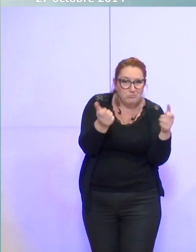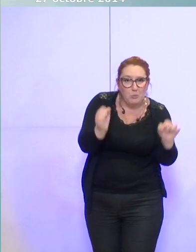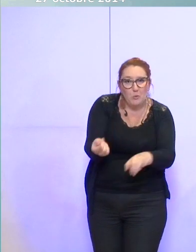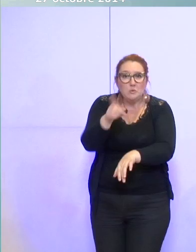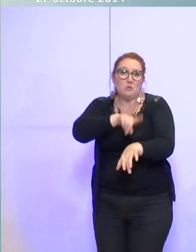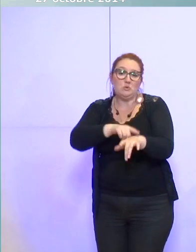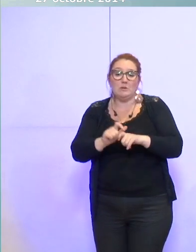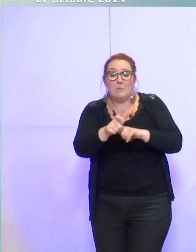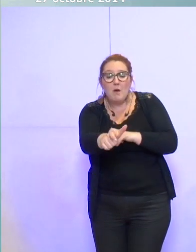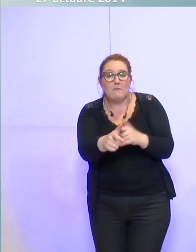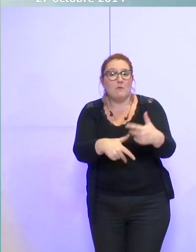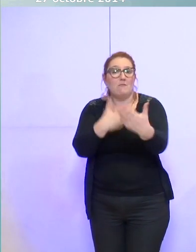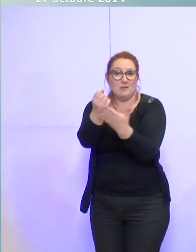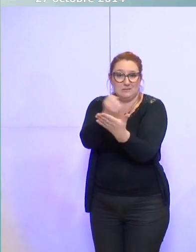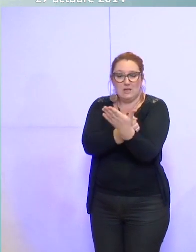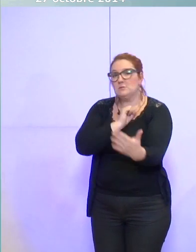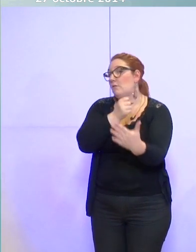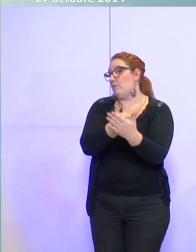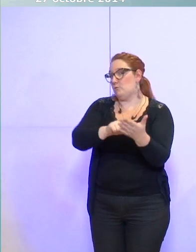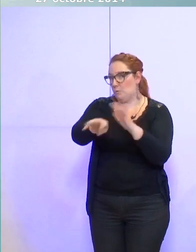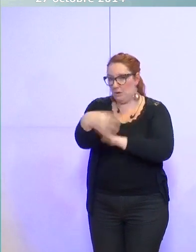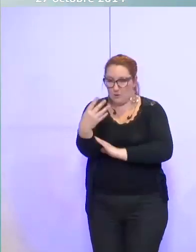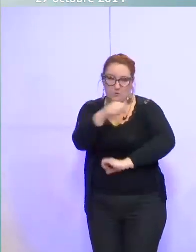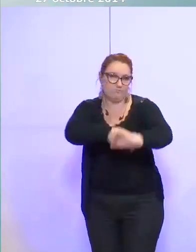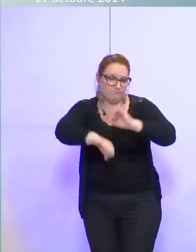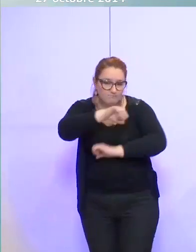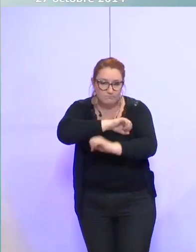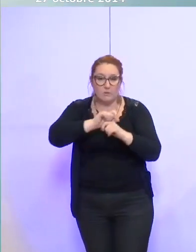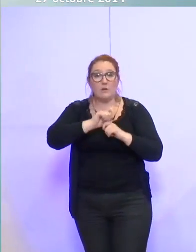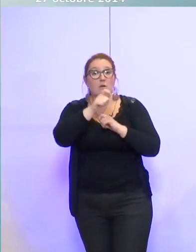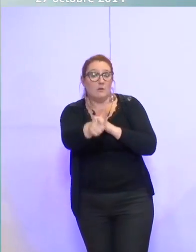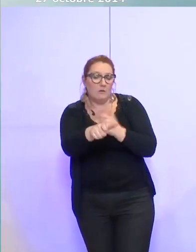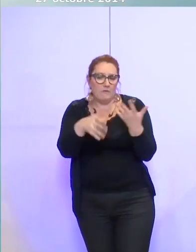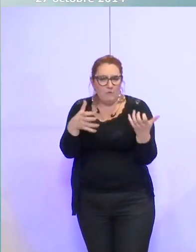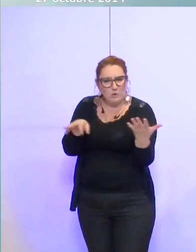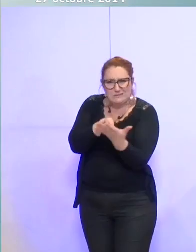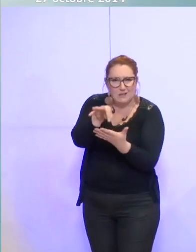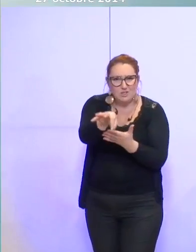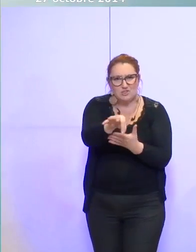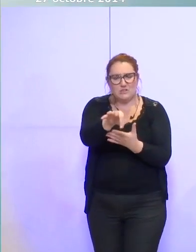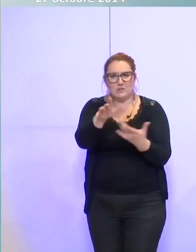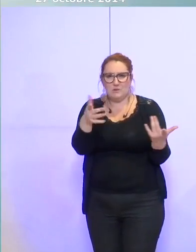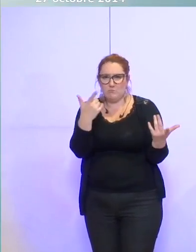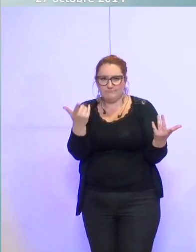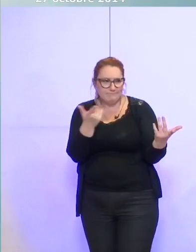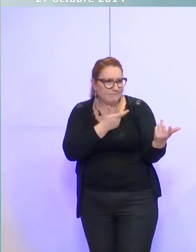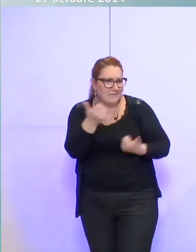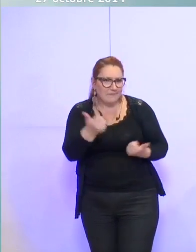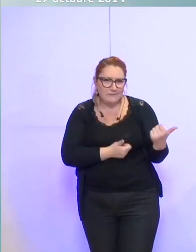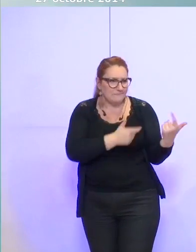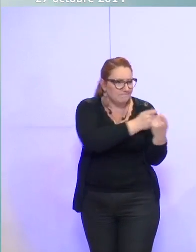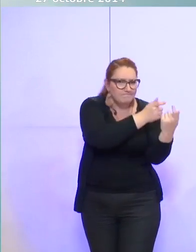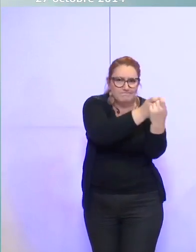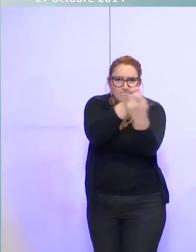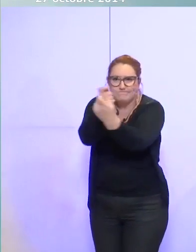test sur la fin de l'année 2014, et de travailler dans une stratégie d'opportunité avec les différents services des